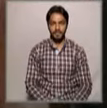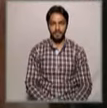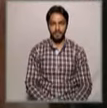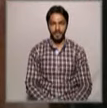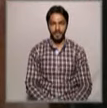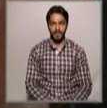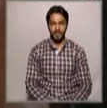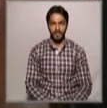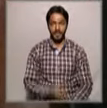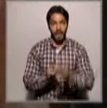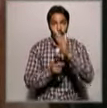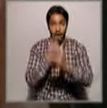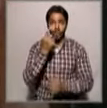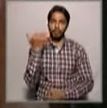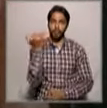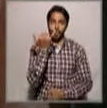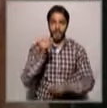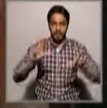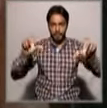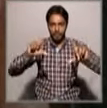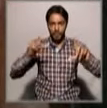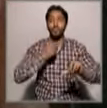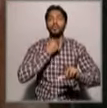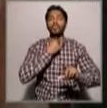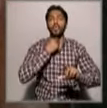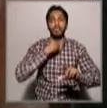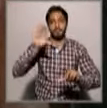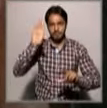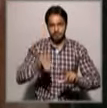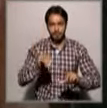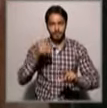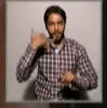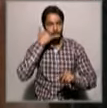وطي التلفزيون وكلمي على طول من التليفون عشان التواصل يا أم مالك.